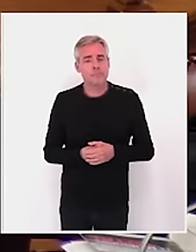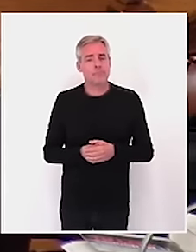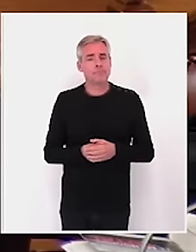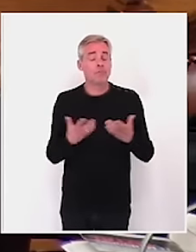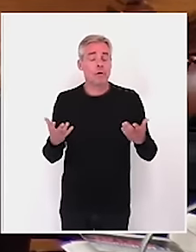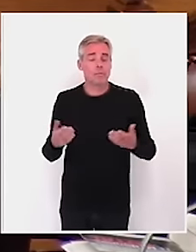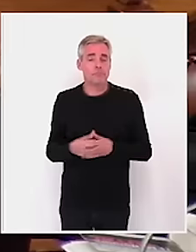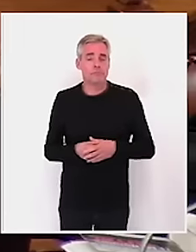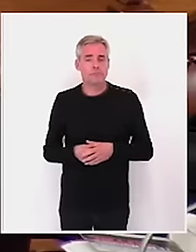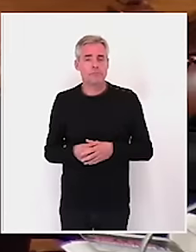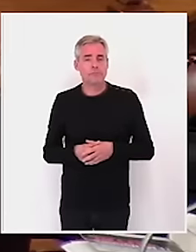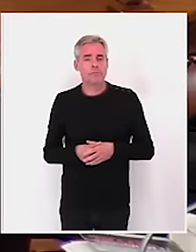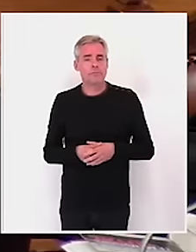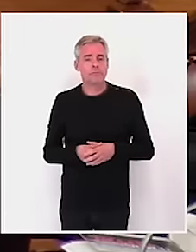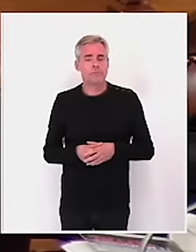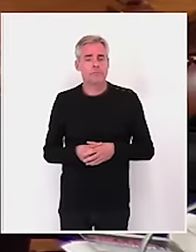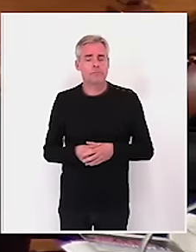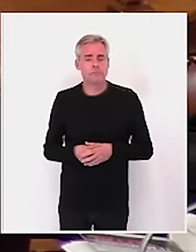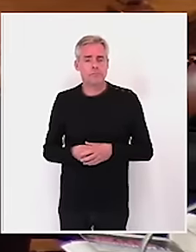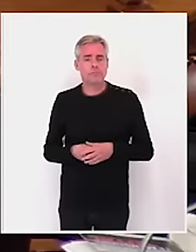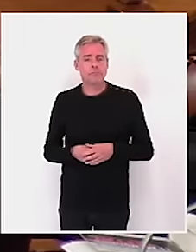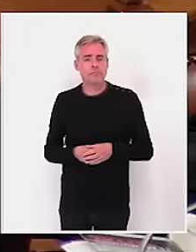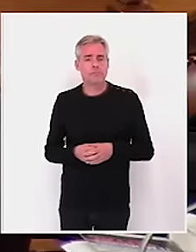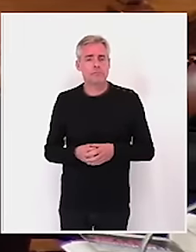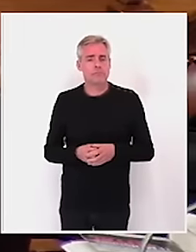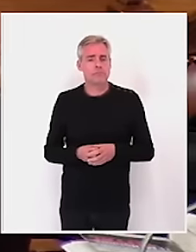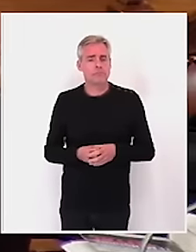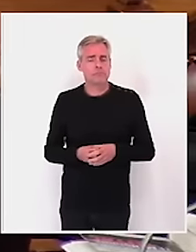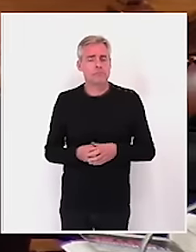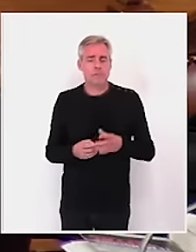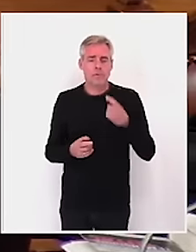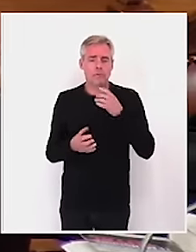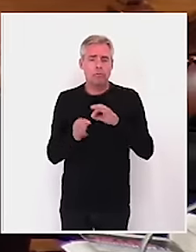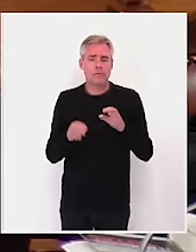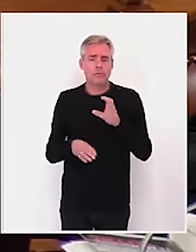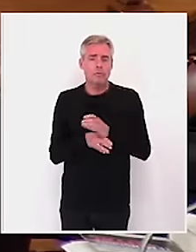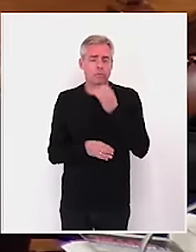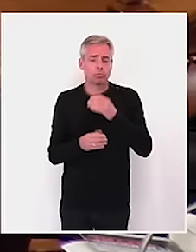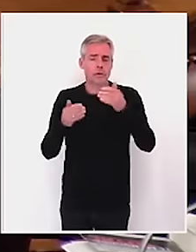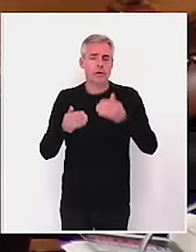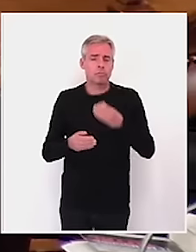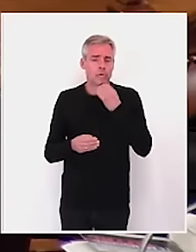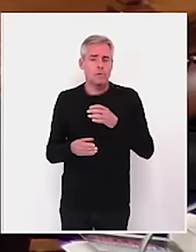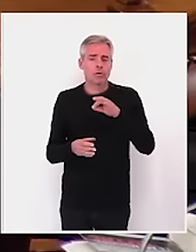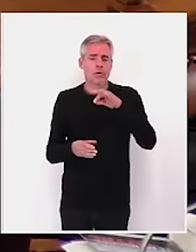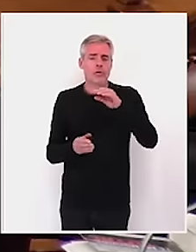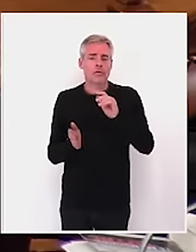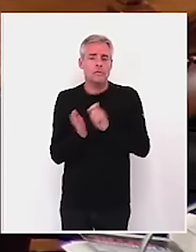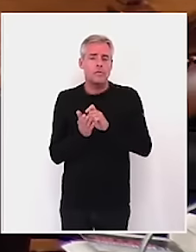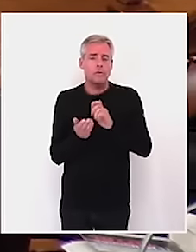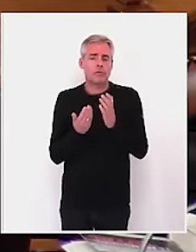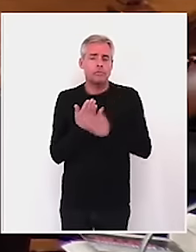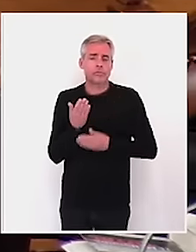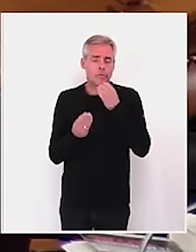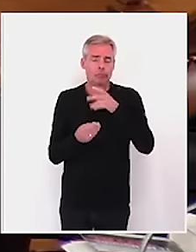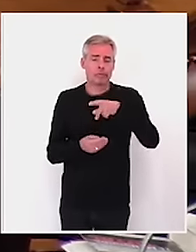Bon, je ne vais pas lire, hein, on avait noté des phrases, enfin, des choses pour contester. Et, enfin, voilà, j'arrête là, on vous envoie une note pour le